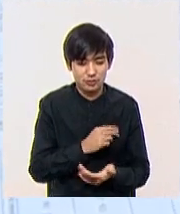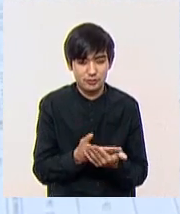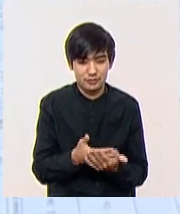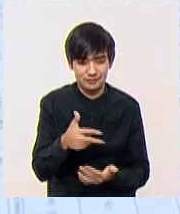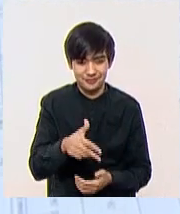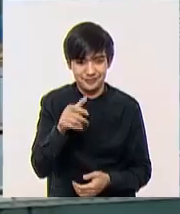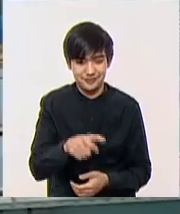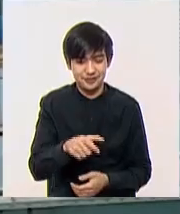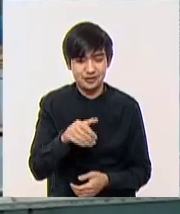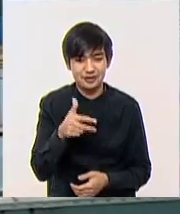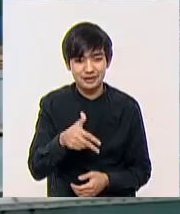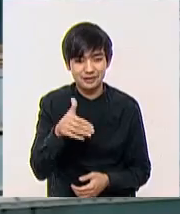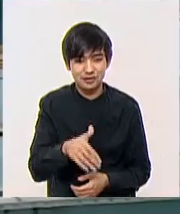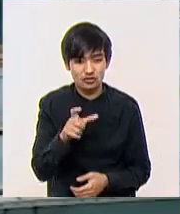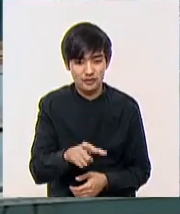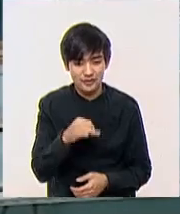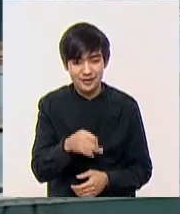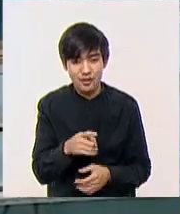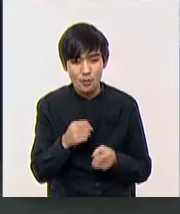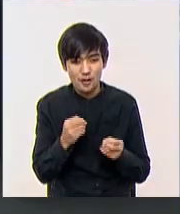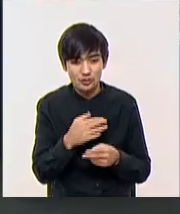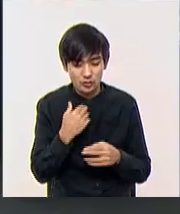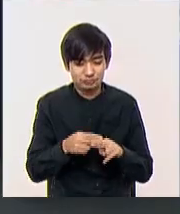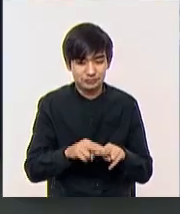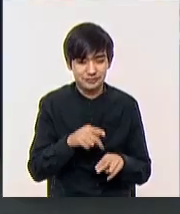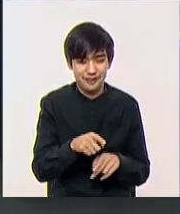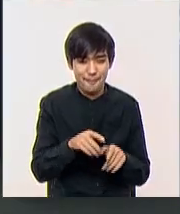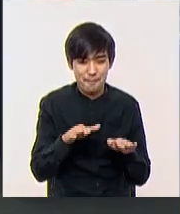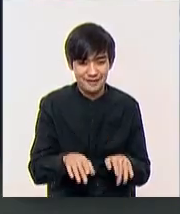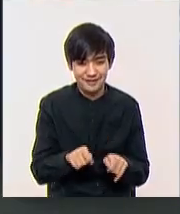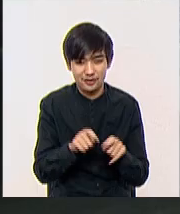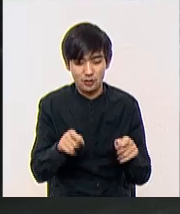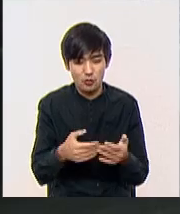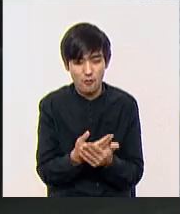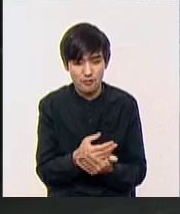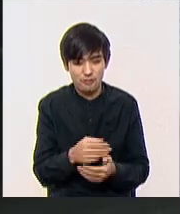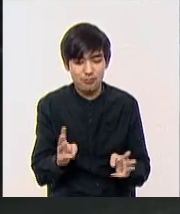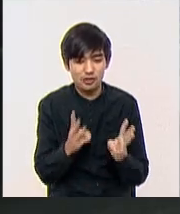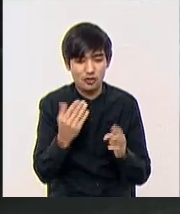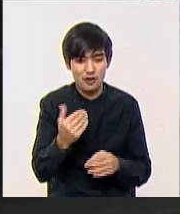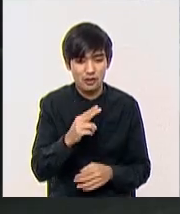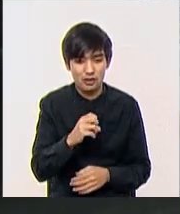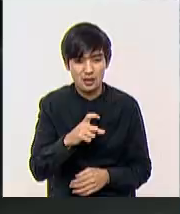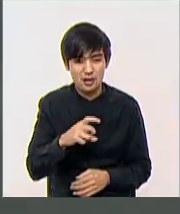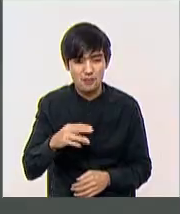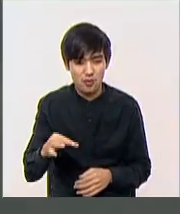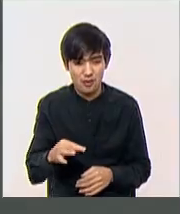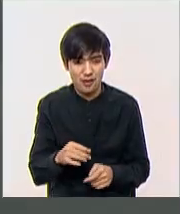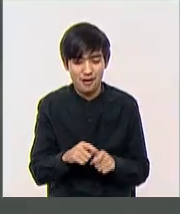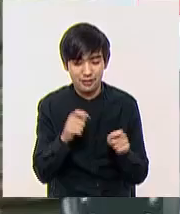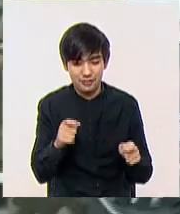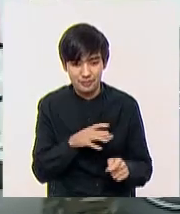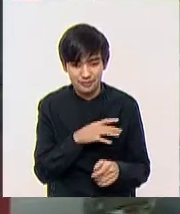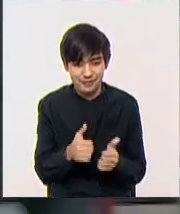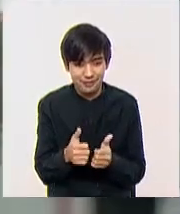3000 человек. А для безопасности там же, в этой зоне, открылось новое пожарное депо. Аким Алматы лично поздравил